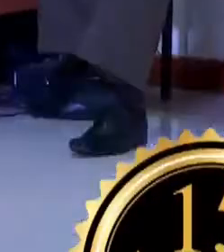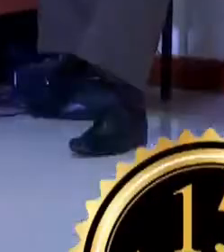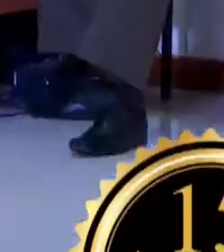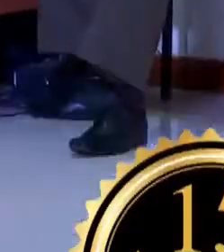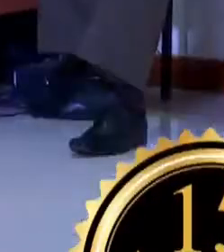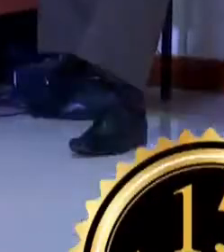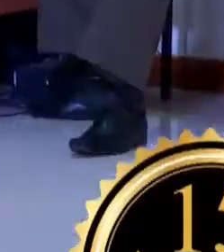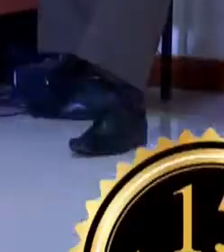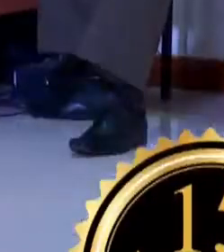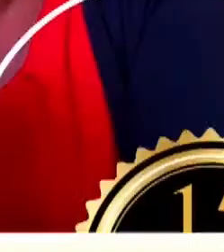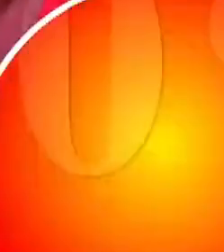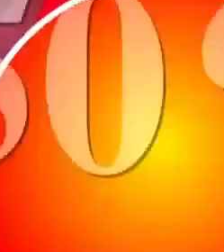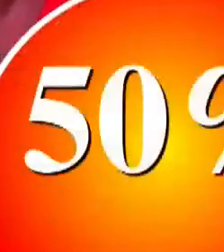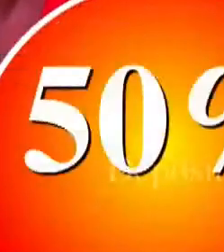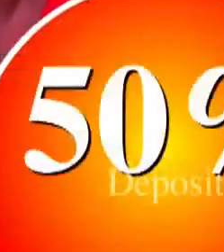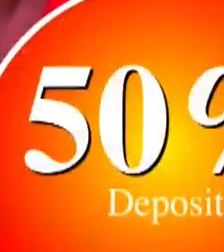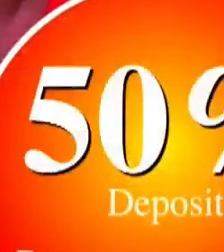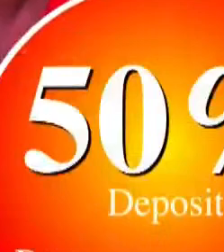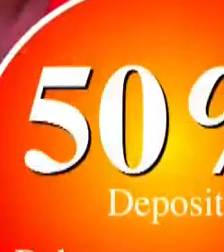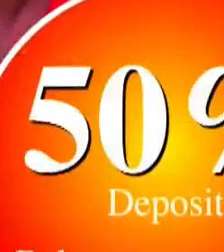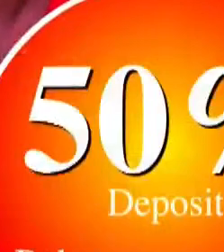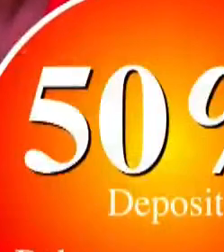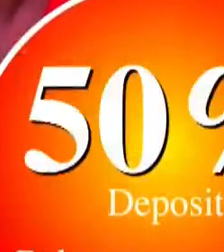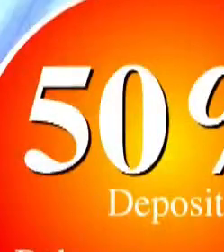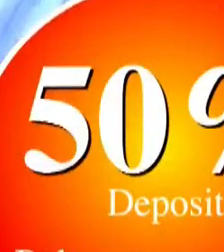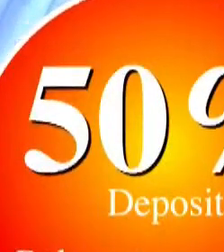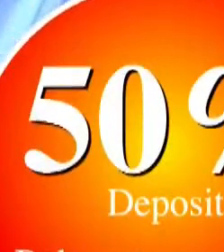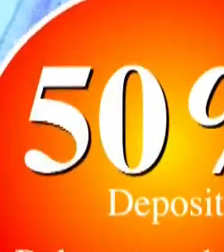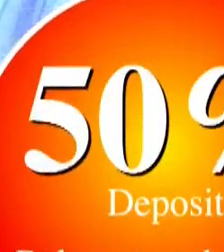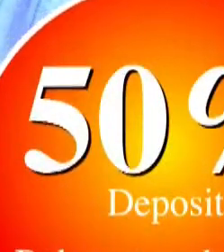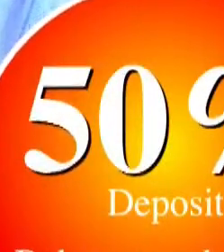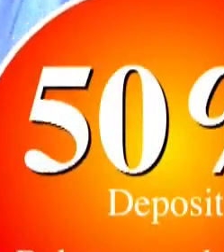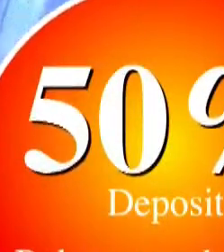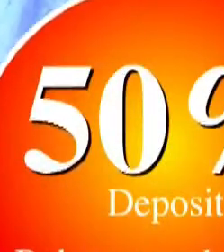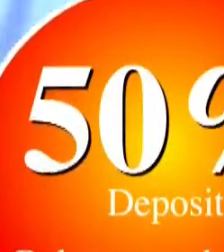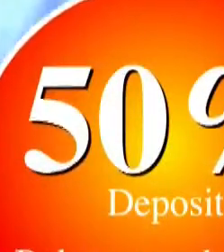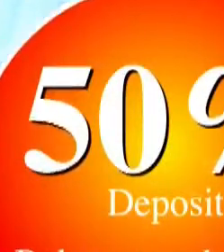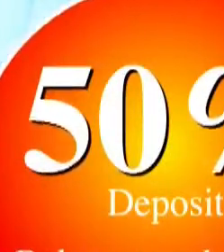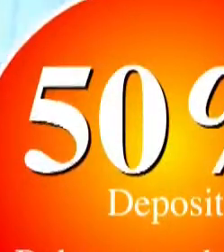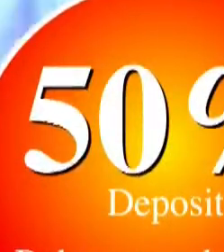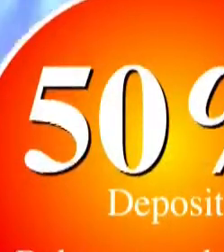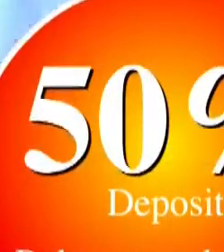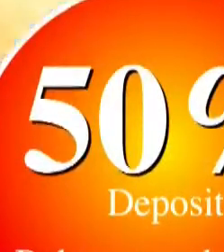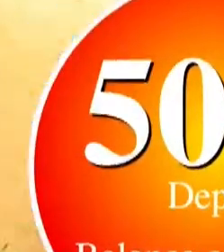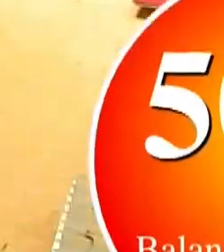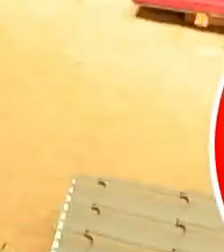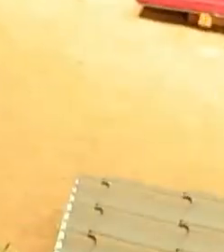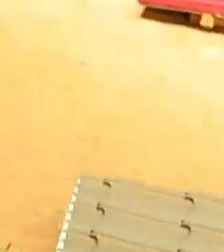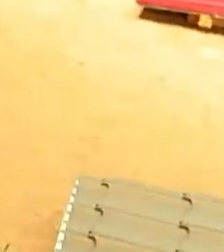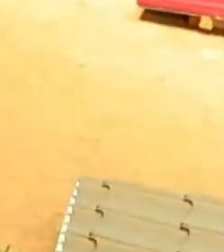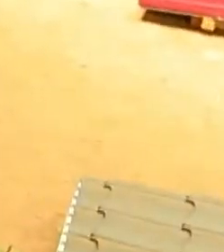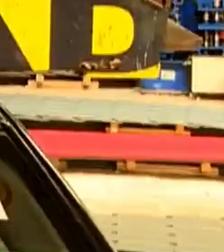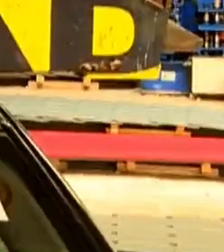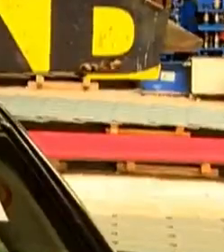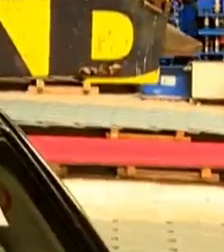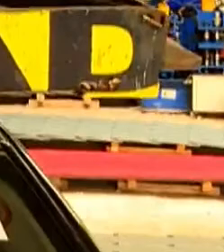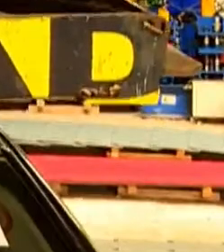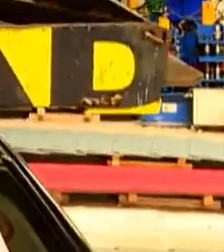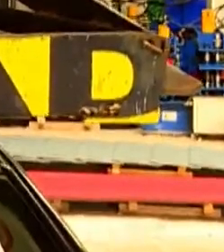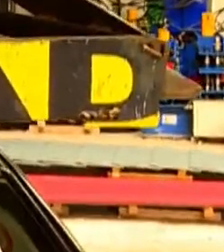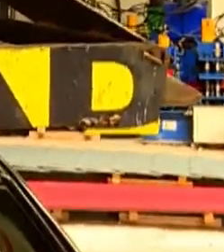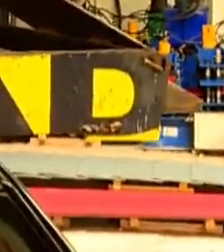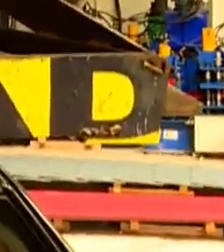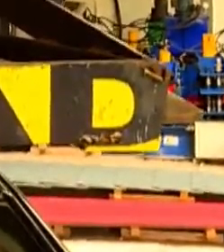Marĩhi nĩ mabacĩrĩre, tondũ ũrĩhaga deposit ya 50%, balance ũkarĩha twakinye mabati haku nja. Nĩ tũheanaga